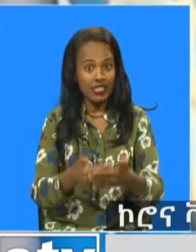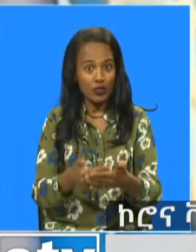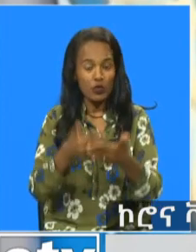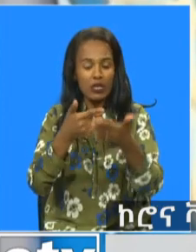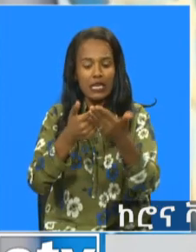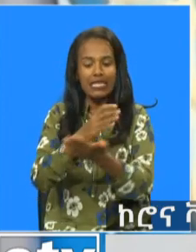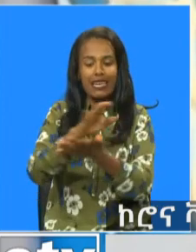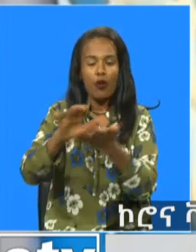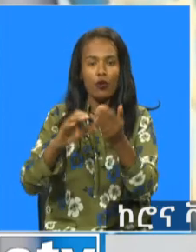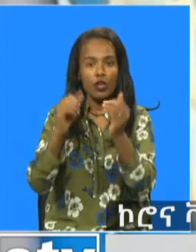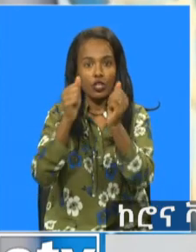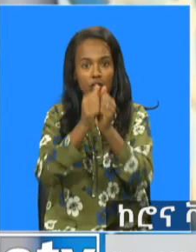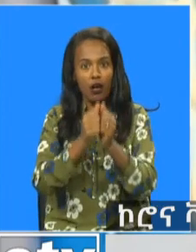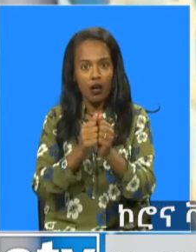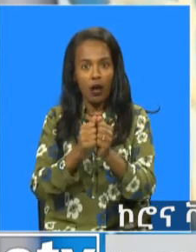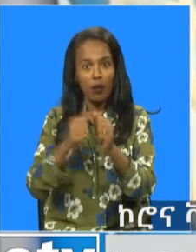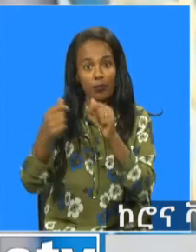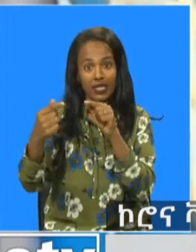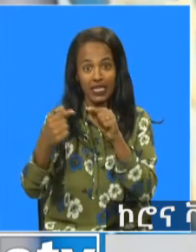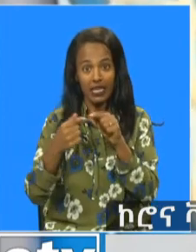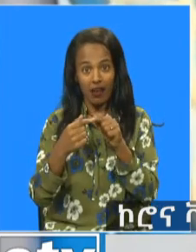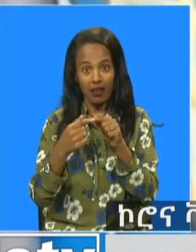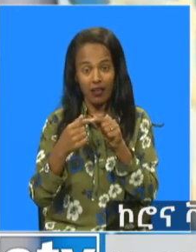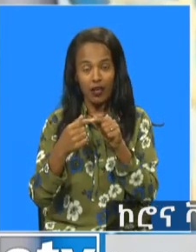ከዚህ ከወረርሽኝ ጋር በተገናኘ